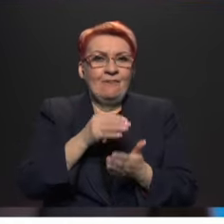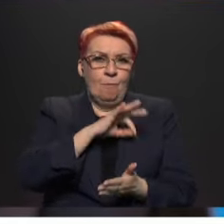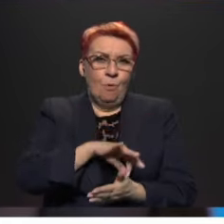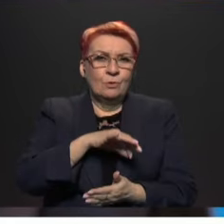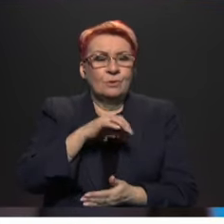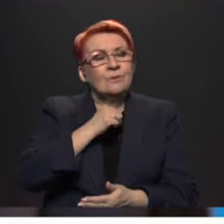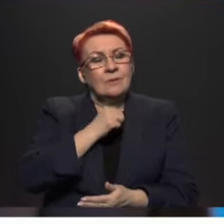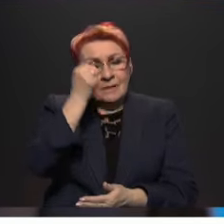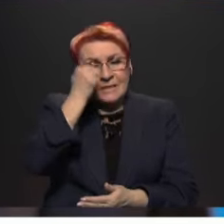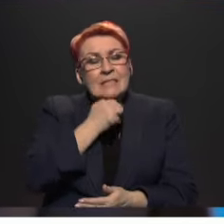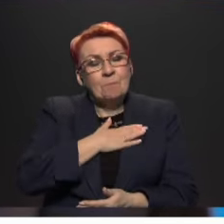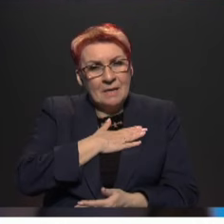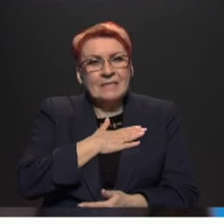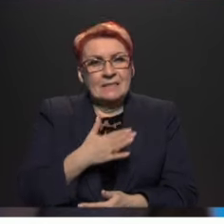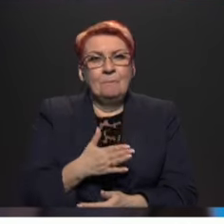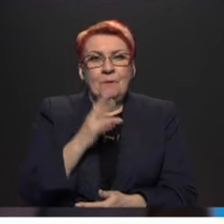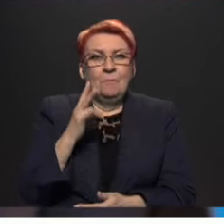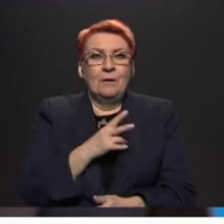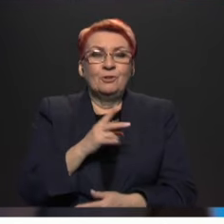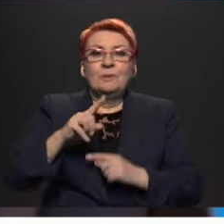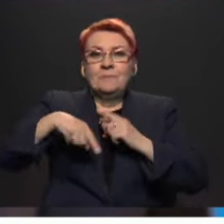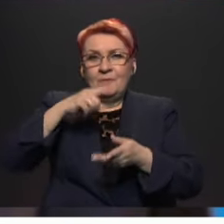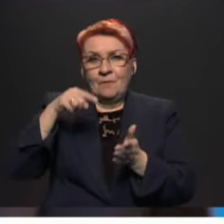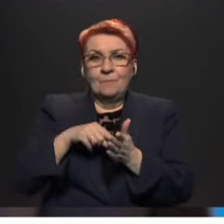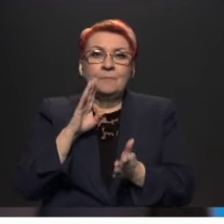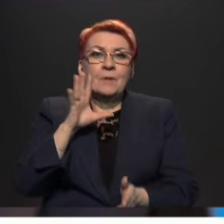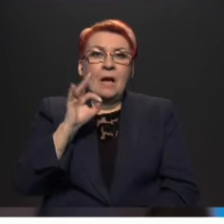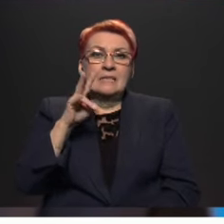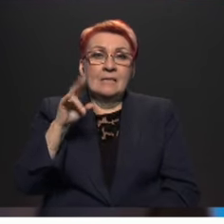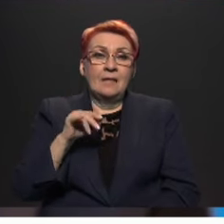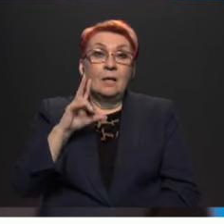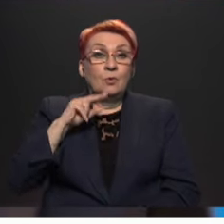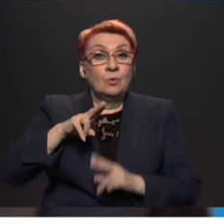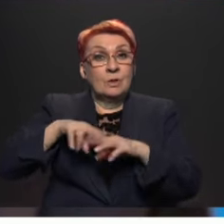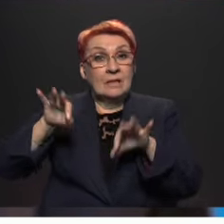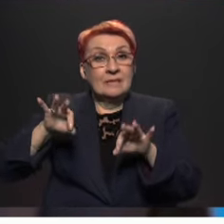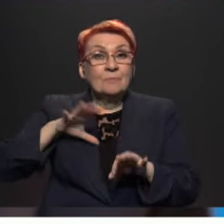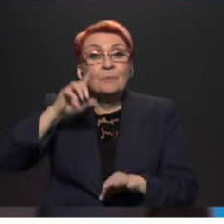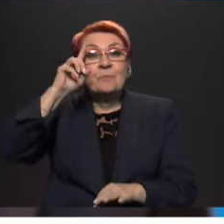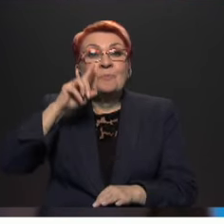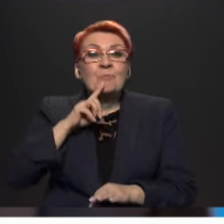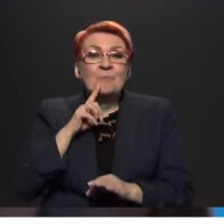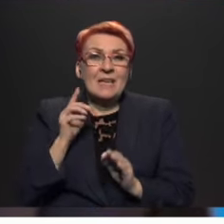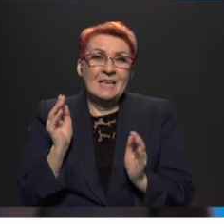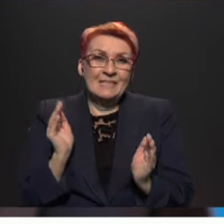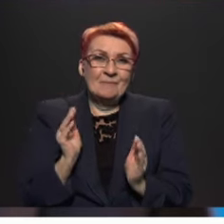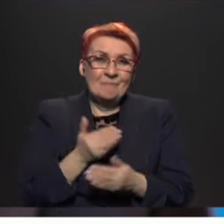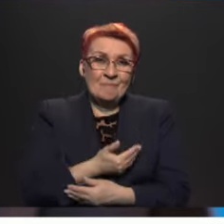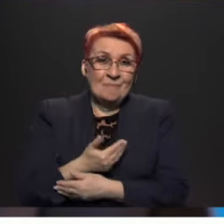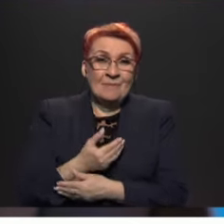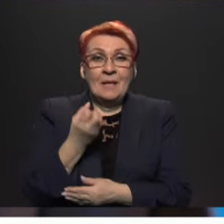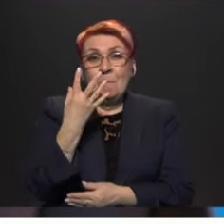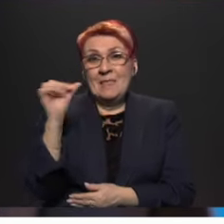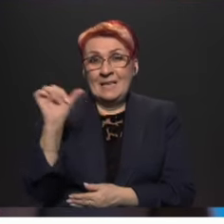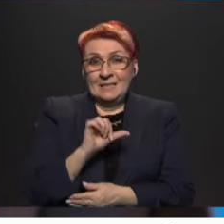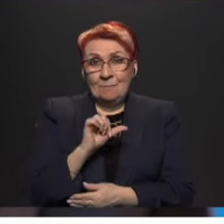за ответ. Следующий вопрос от Оксаны. Добрый вечер. Мою дочь крестили в возрасте 1 месяца. Крещение длилось около 15